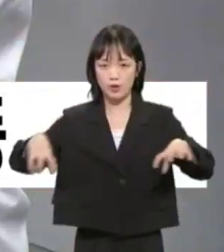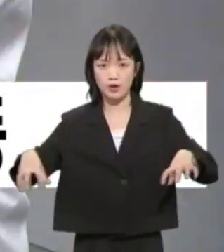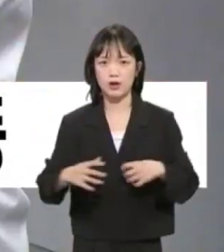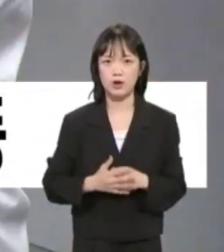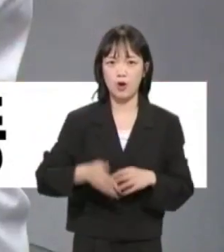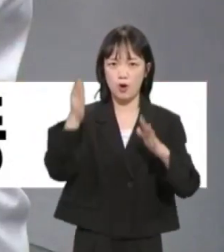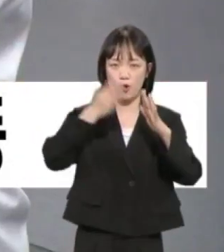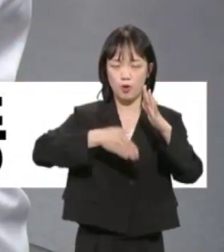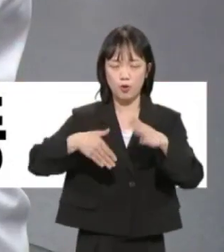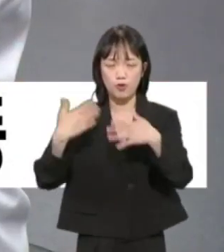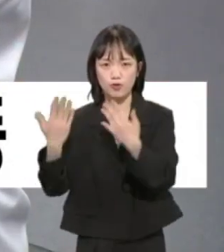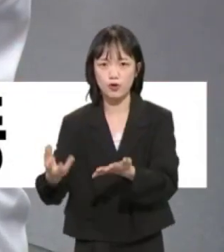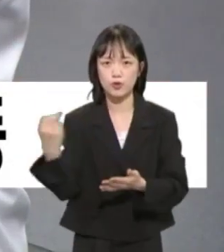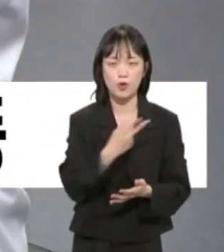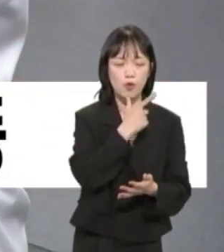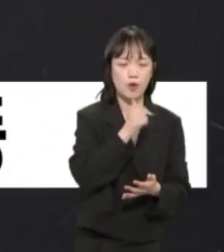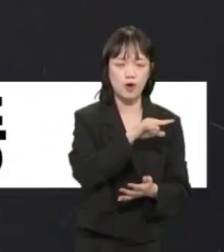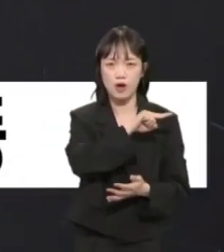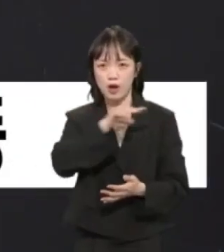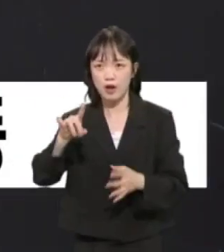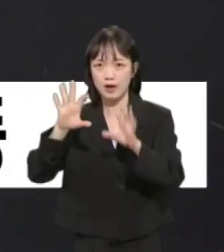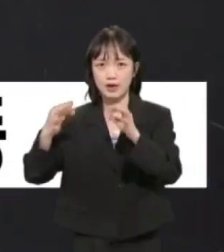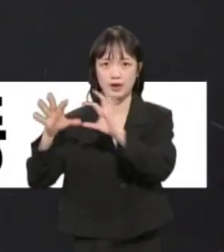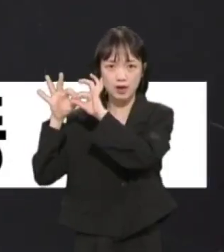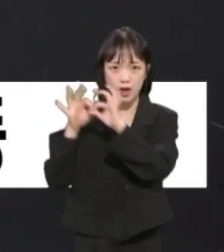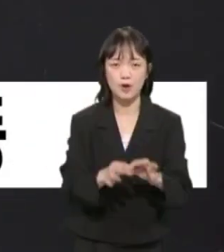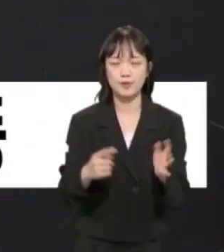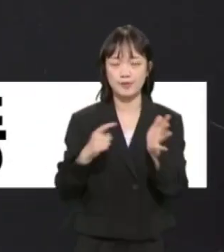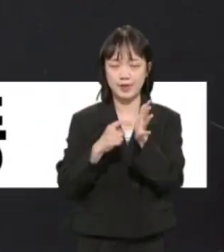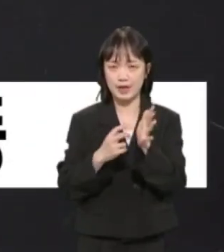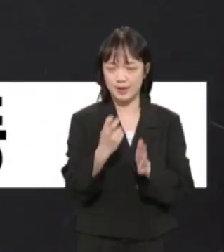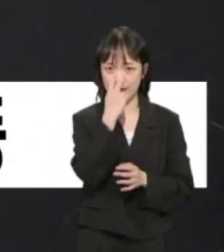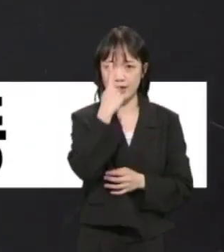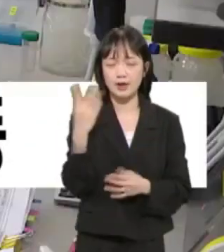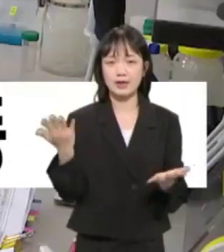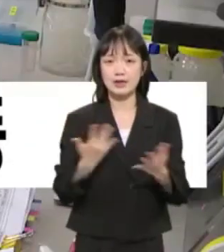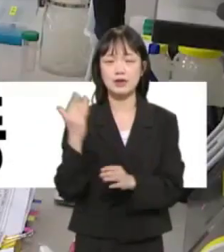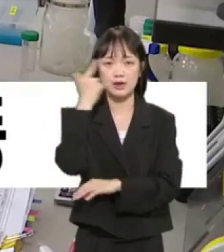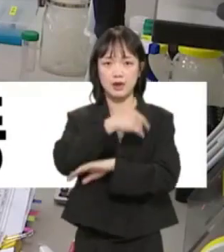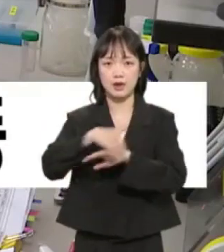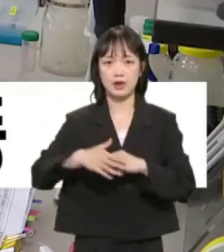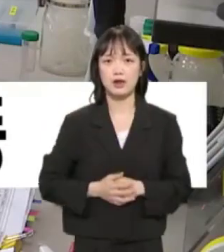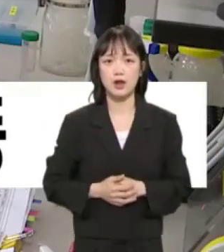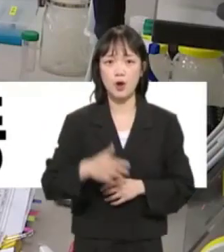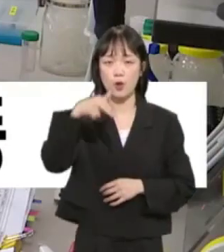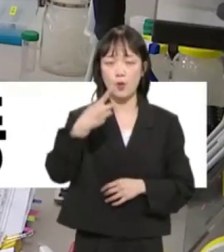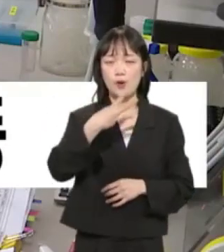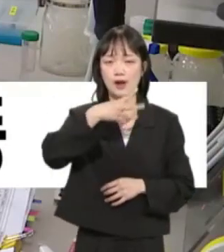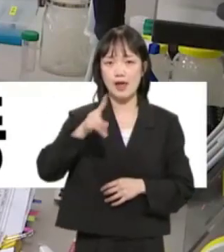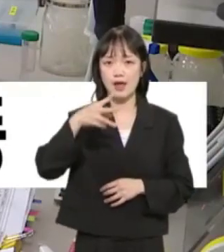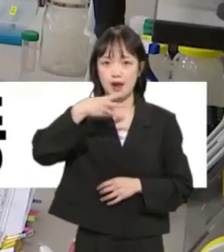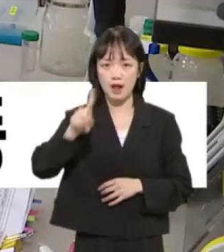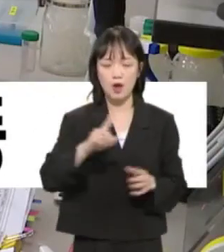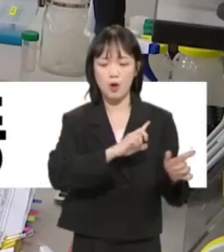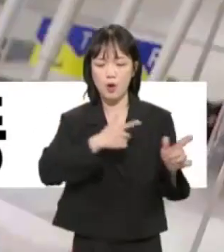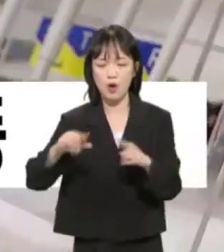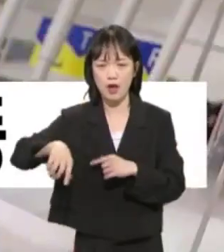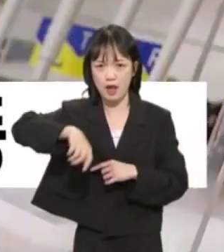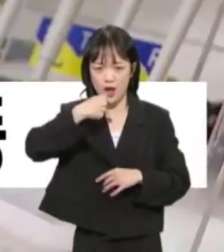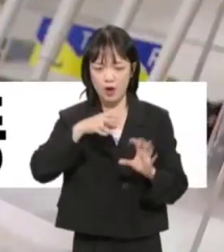공휴일은 오전 9시부터 오후 4시까지 비상근무를 실시하고 콜레라와 장티푸스 등 소인성